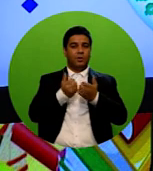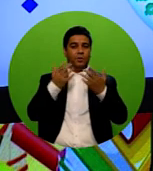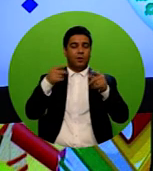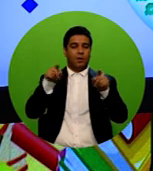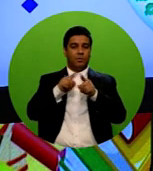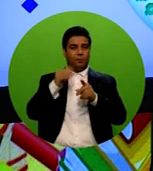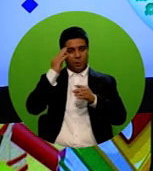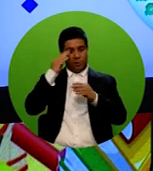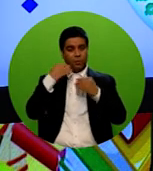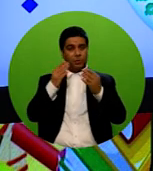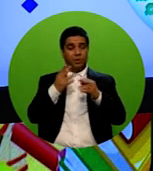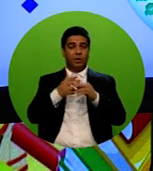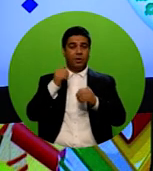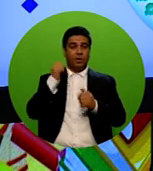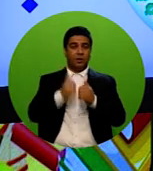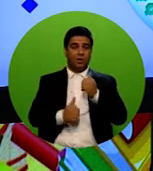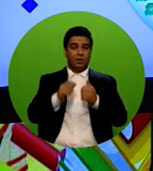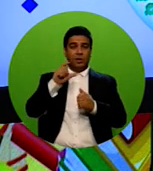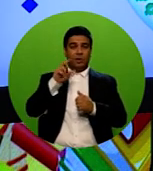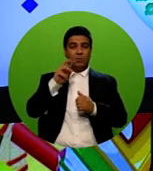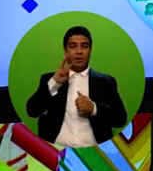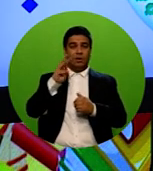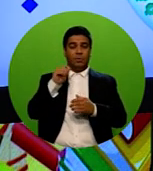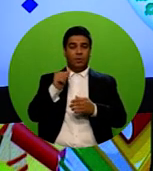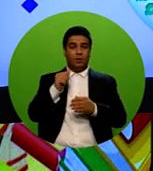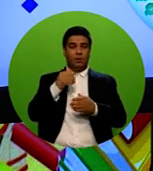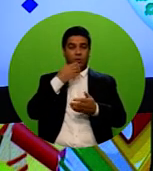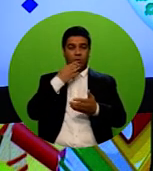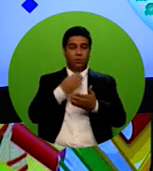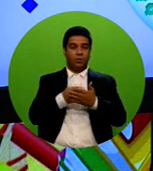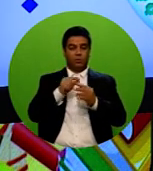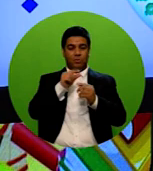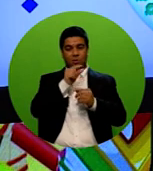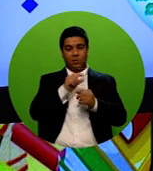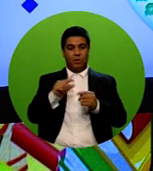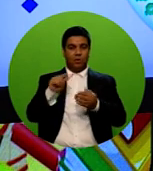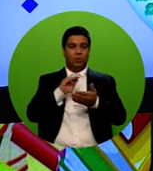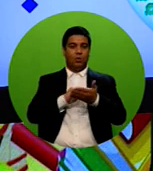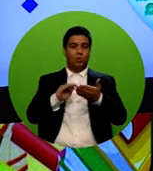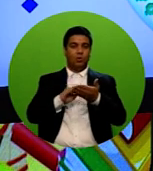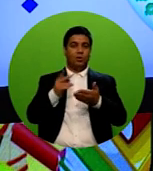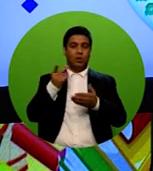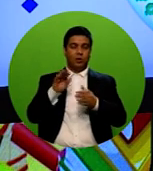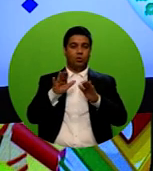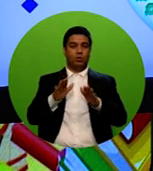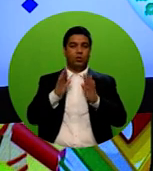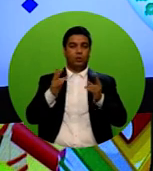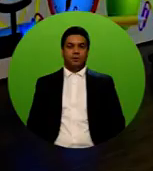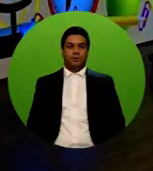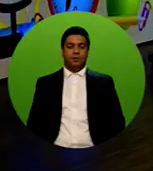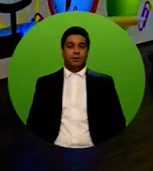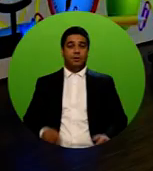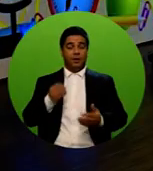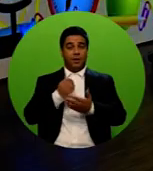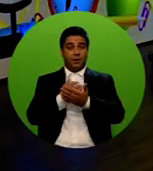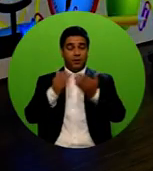keladi. Demak, har bir emblemaning albatta tagida yozish uchun joyi bo'lishi shart.